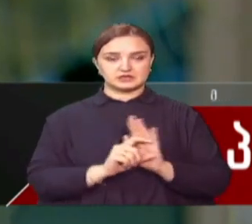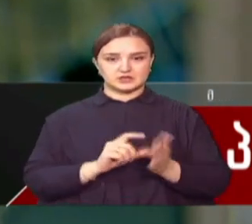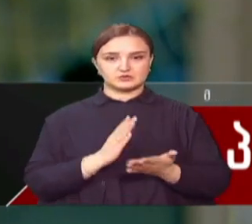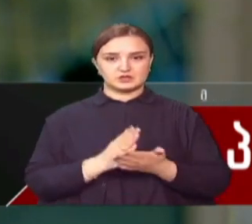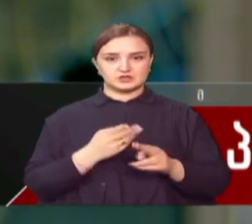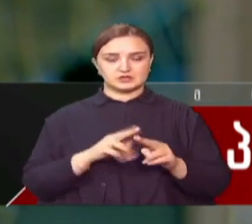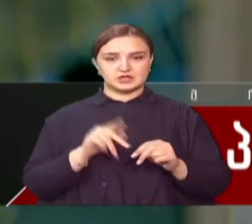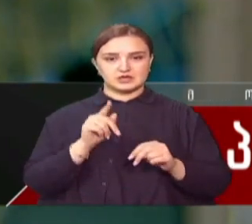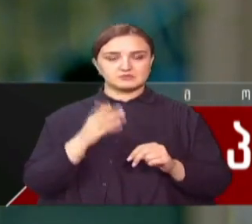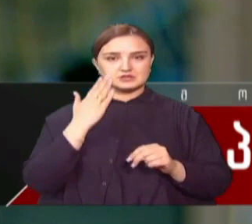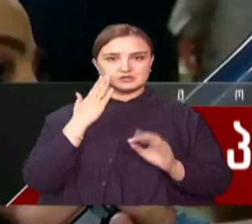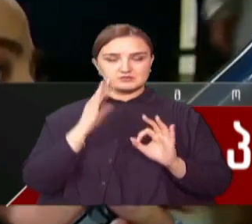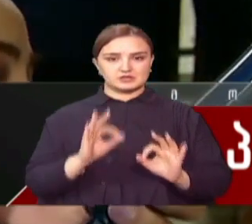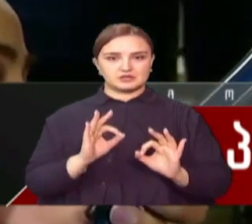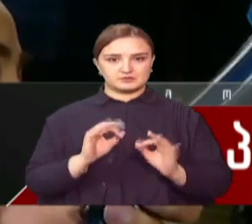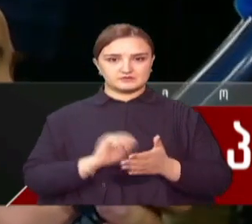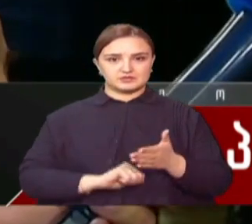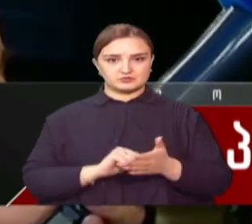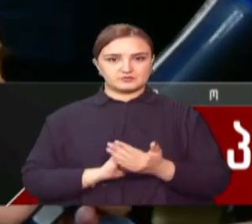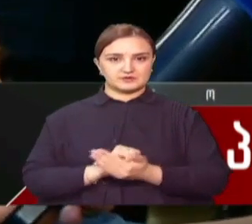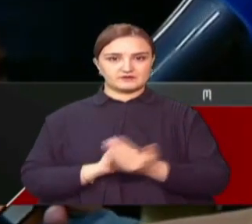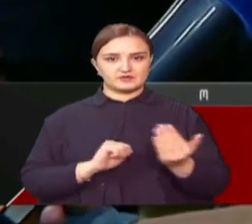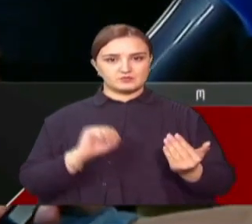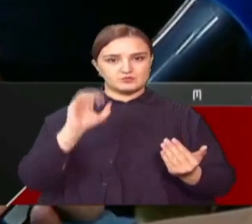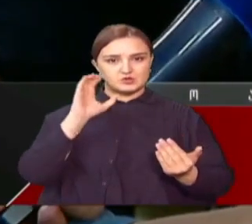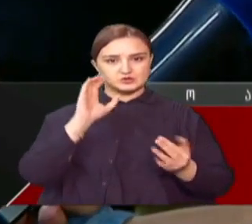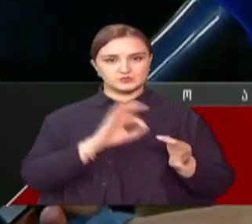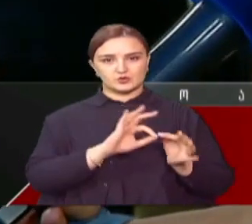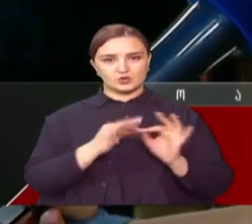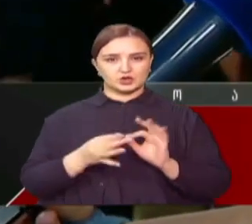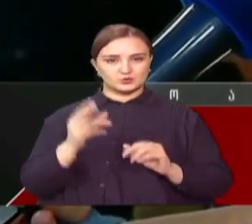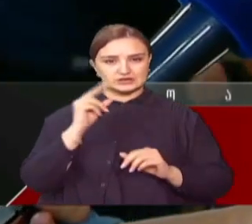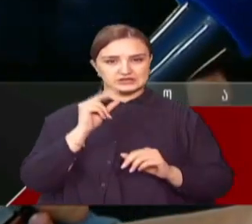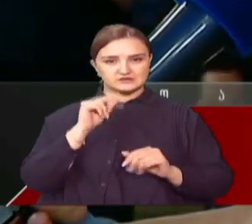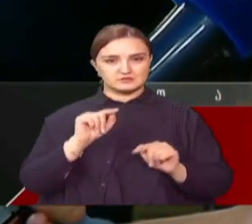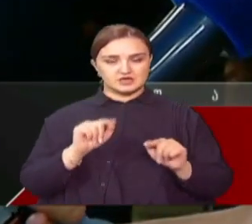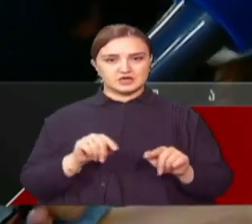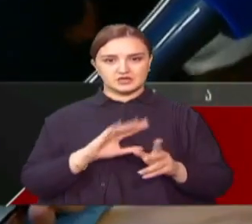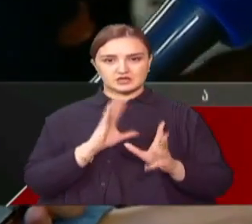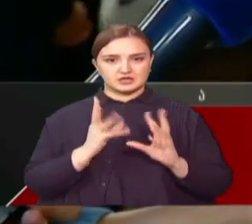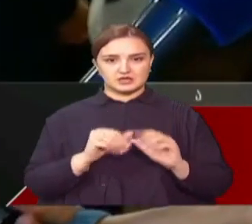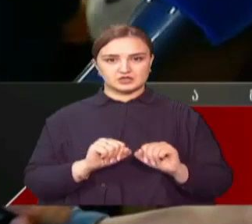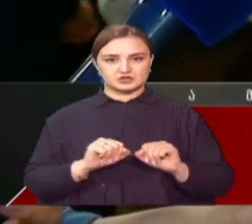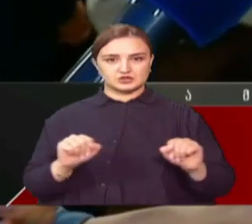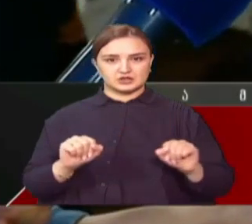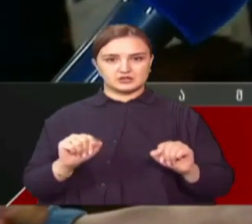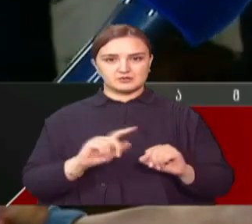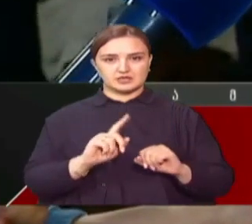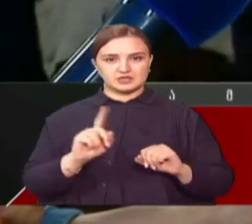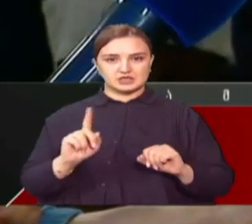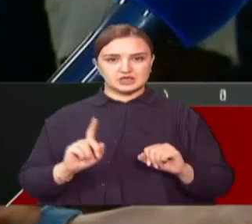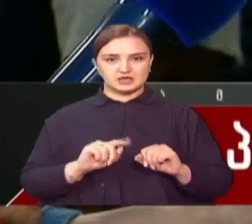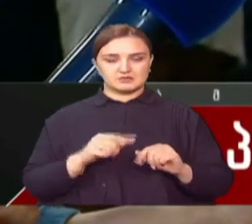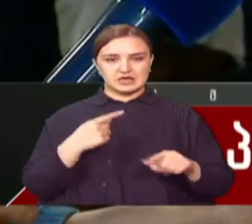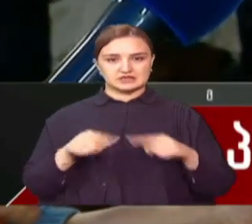ამის სამართლებრივი საფუძველი. თქვენ მოისმინეთ კონკრეტული ციფრები. აქ არ შეიძლება რაიმე